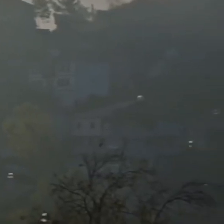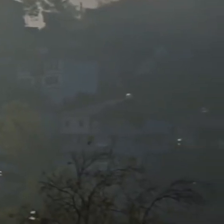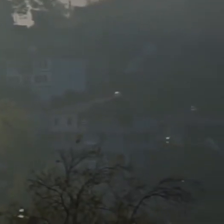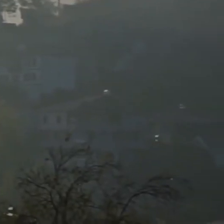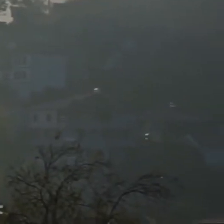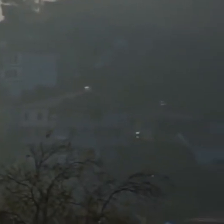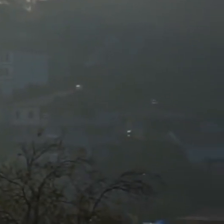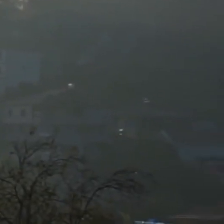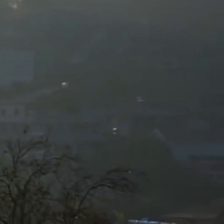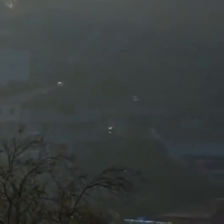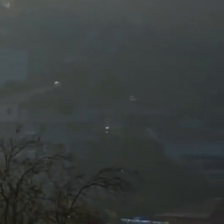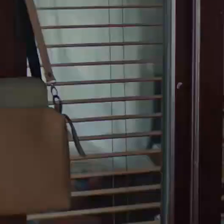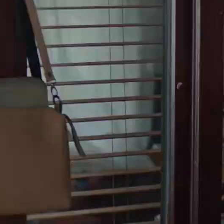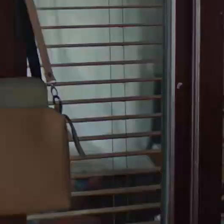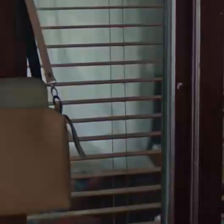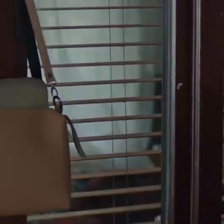Taraklı'ya geçildi.